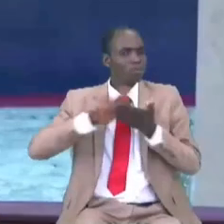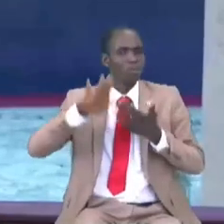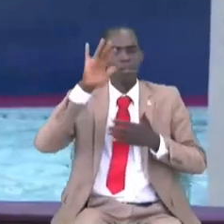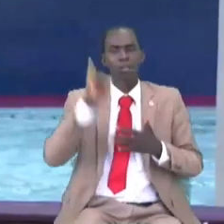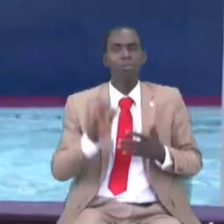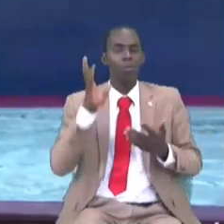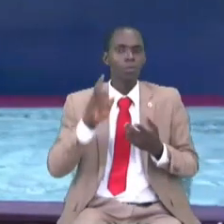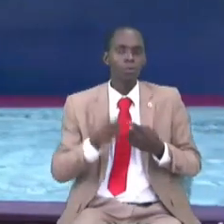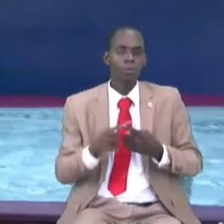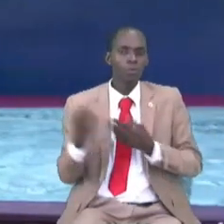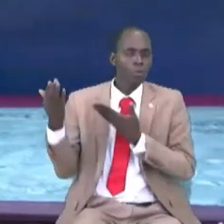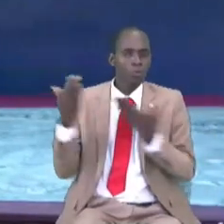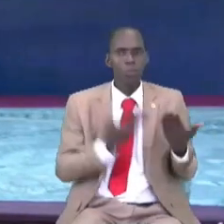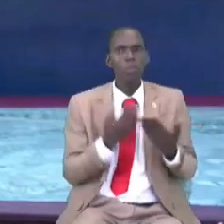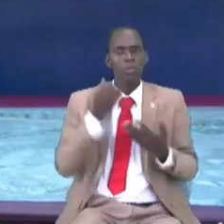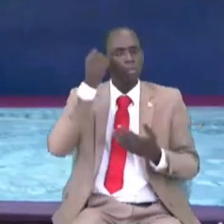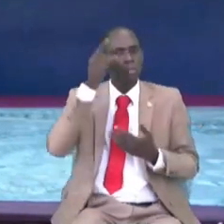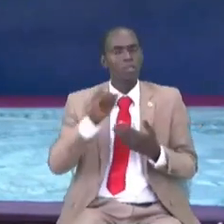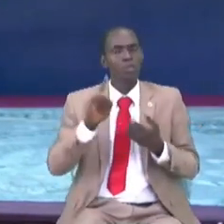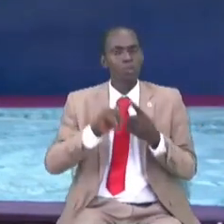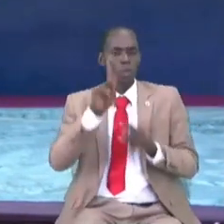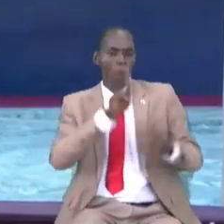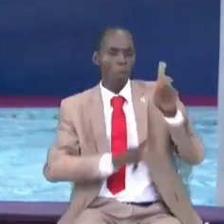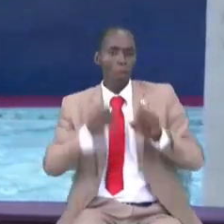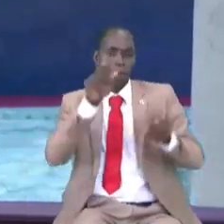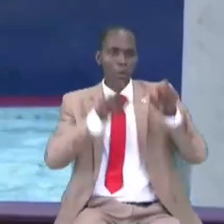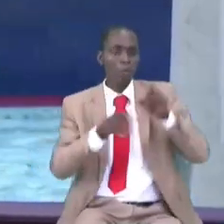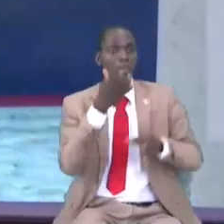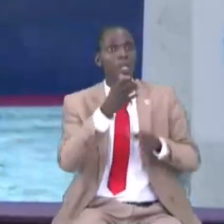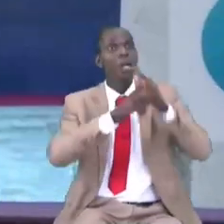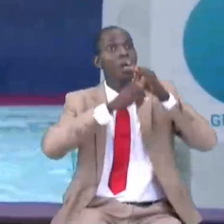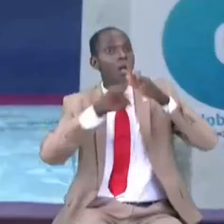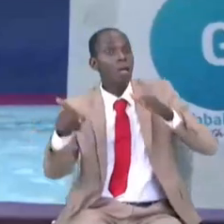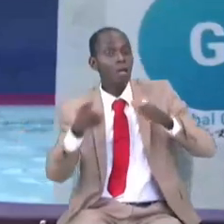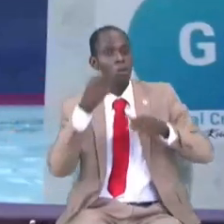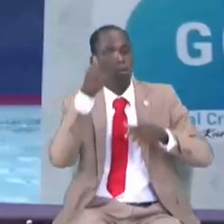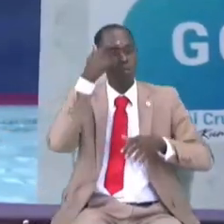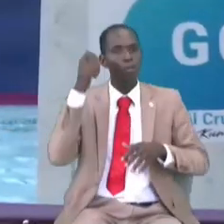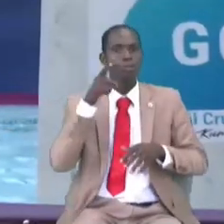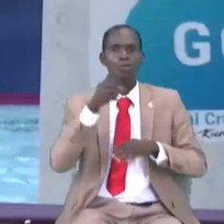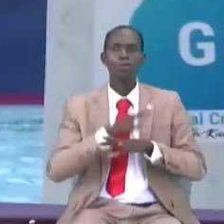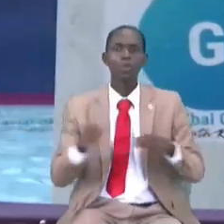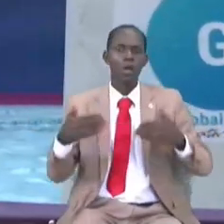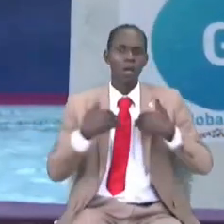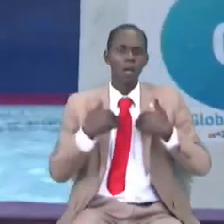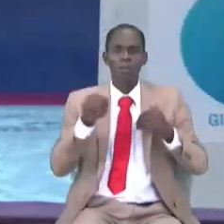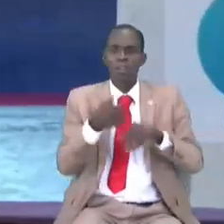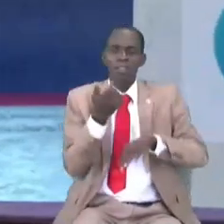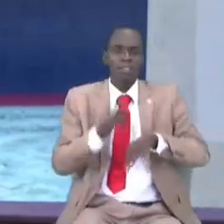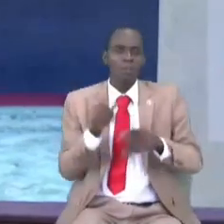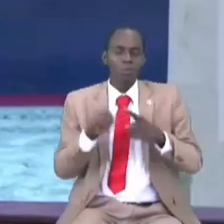là. Échappez, fuyez, car vous n'avez plus de temps à attendre. Vous serez fervent, vous serez